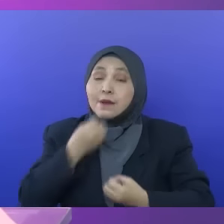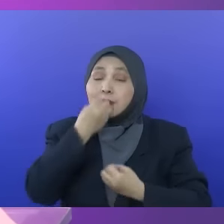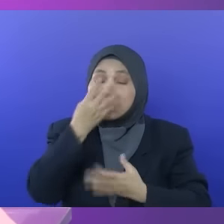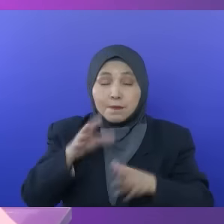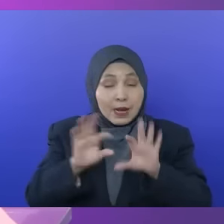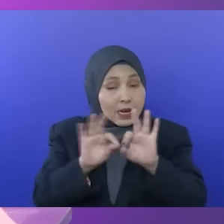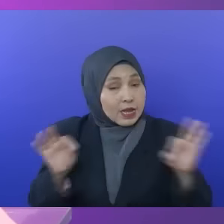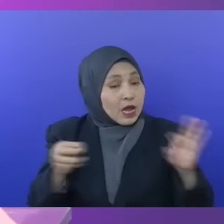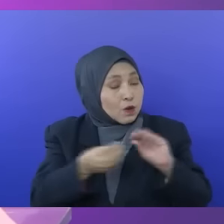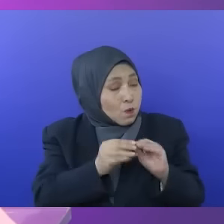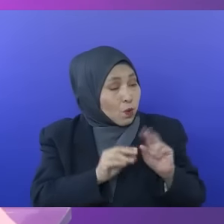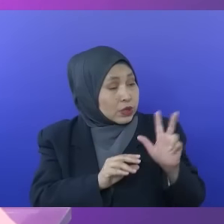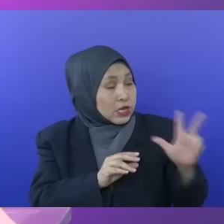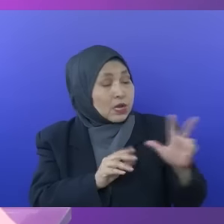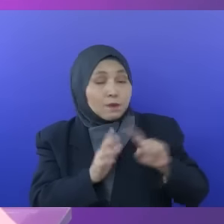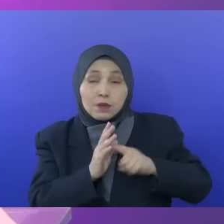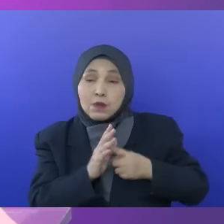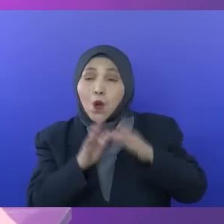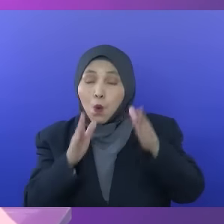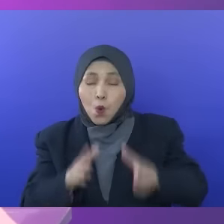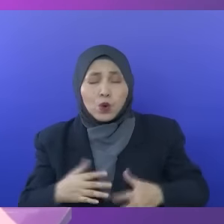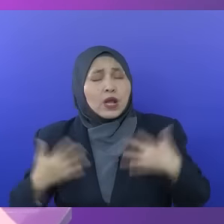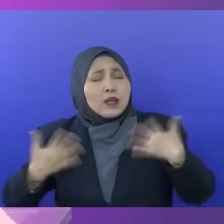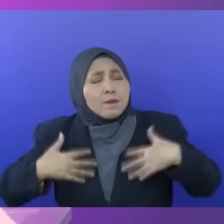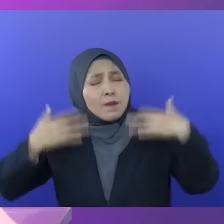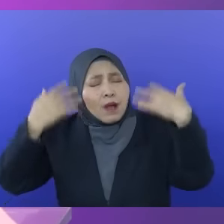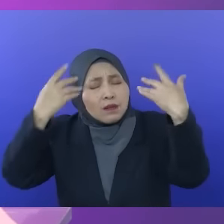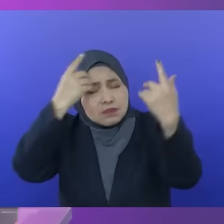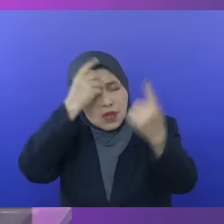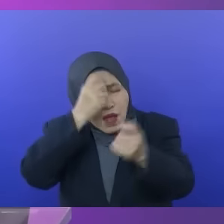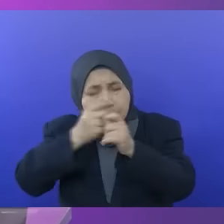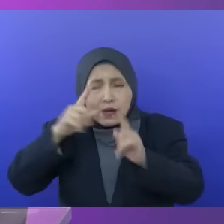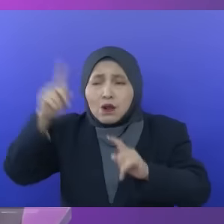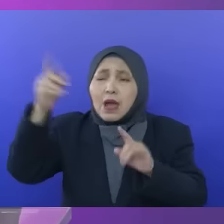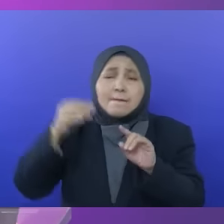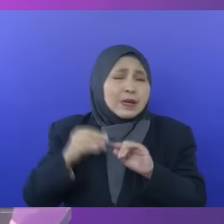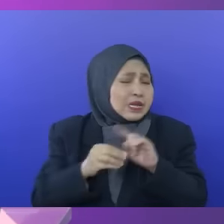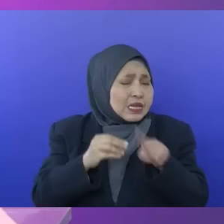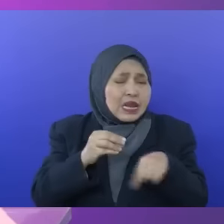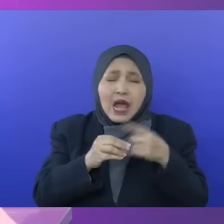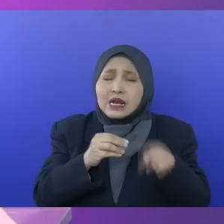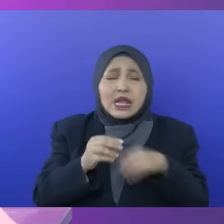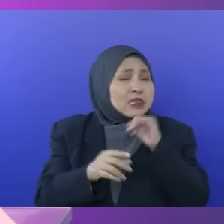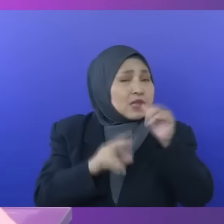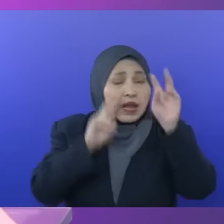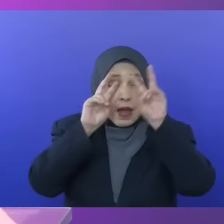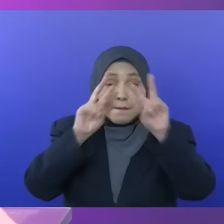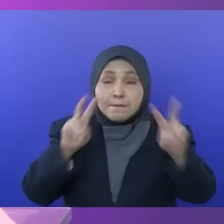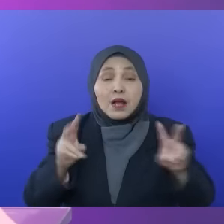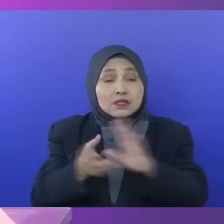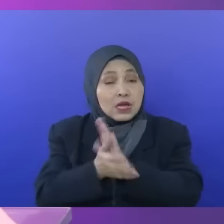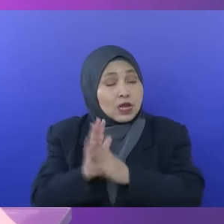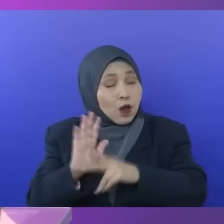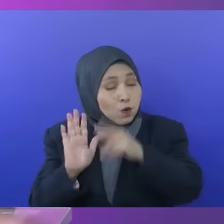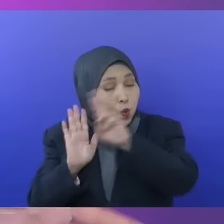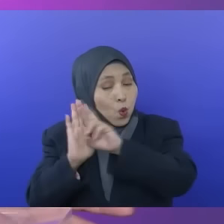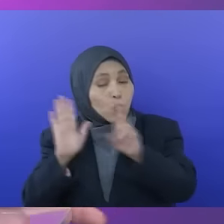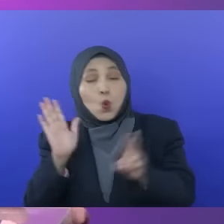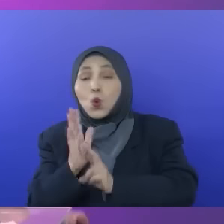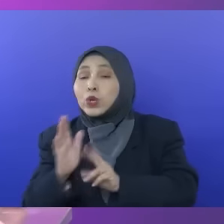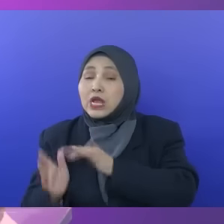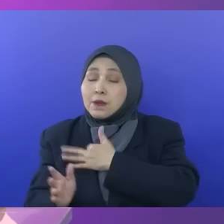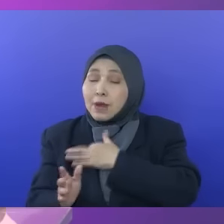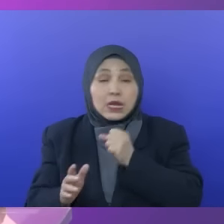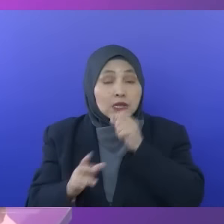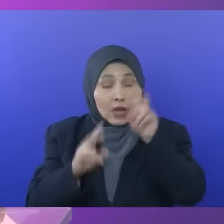ayat 63 itu bermulaan orang bertaqwa ini percaya benda yang tak nampak ya satu tak nampak Allah kemudian semua rukun-rukun iman yang ada ini kita tanpa